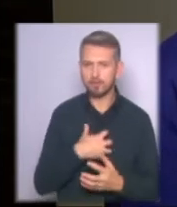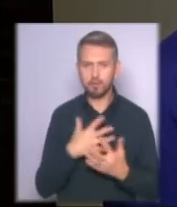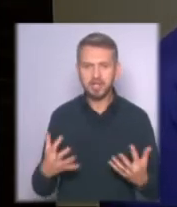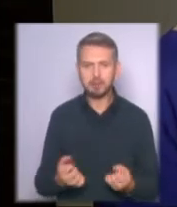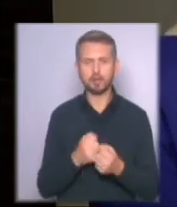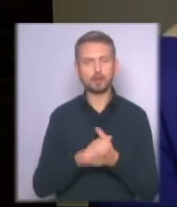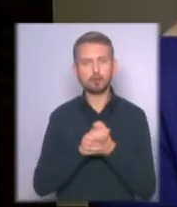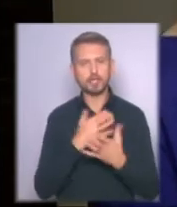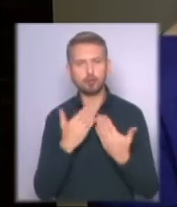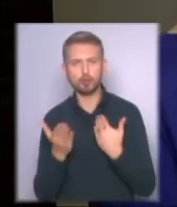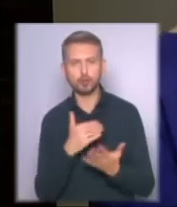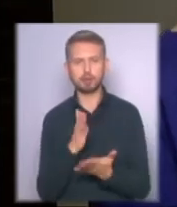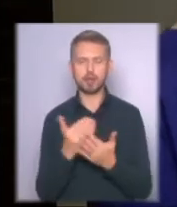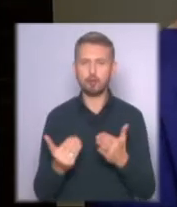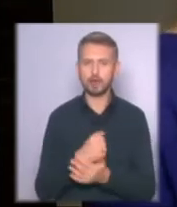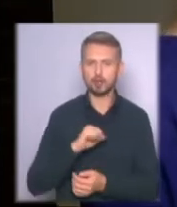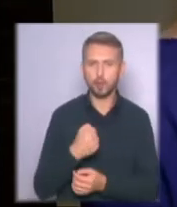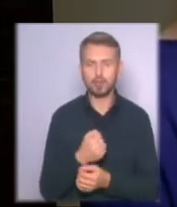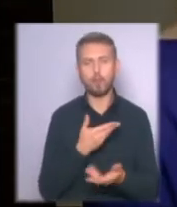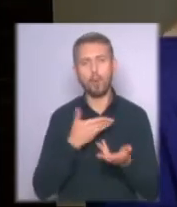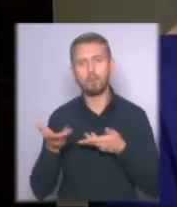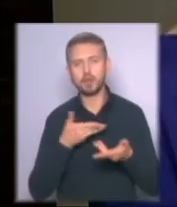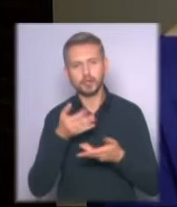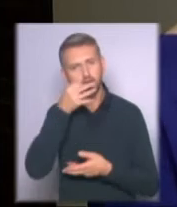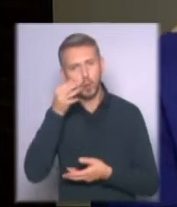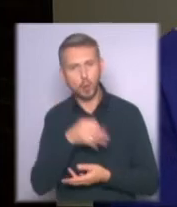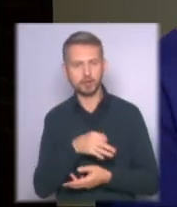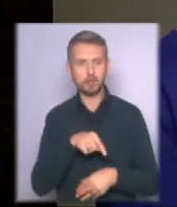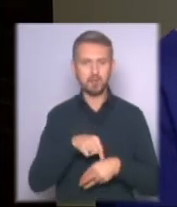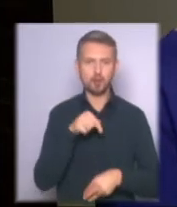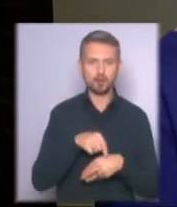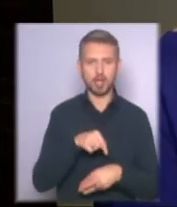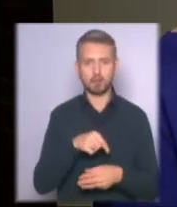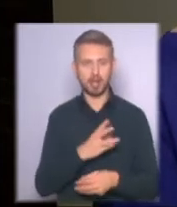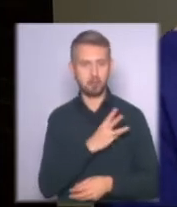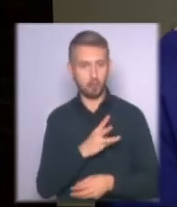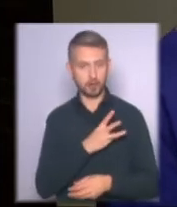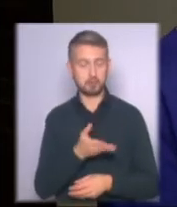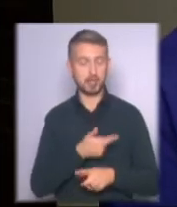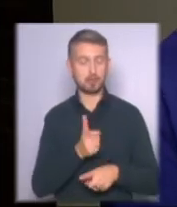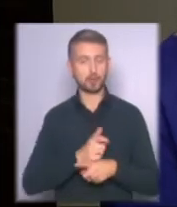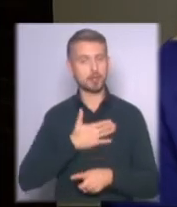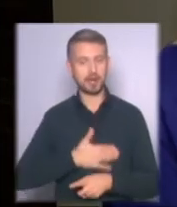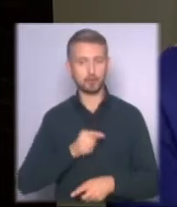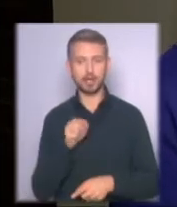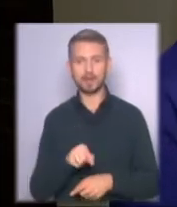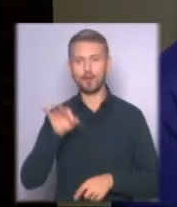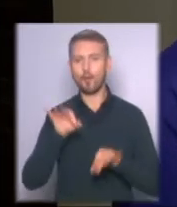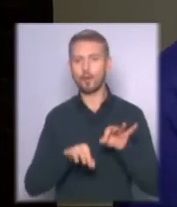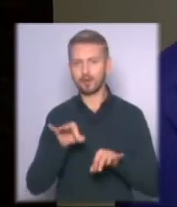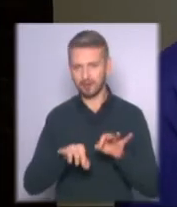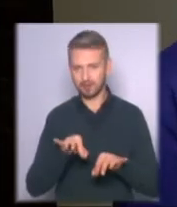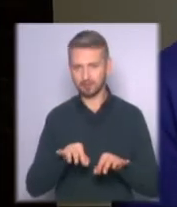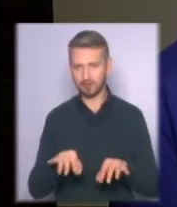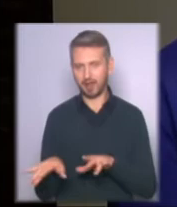обмінюватися власними емоціями, почуттями, досвідом. І саме тому нам дуже приємно, що от на цих осінніх канікулах до